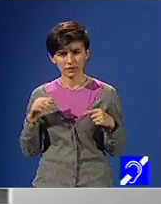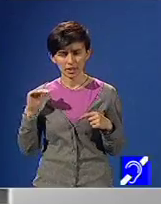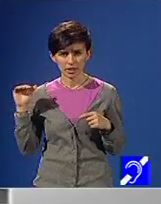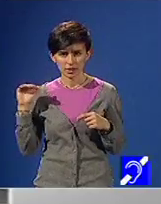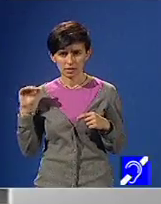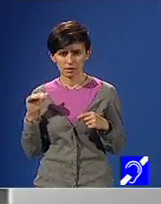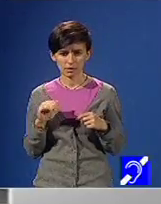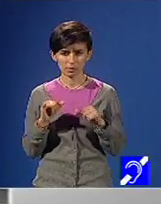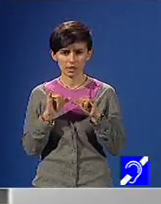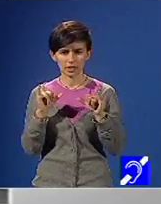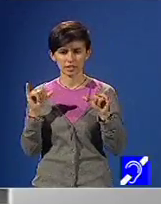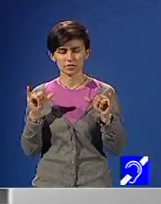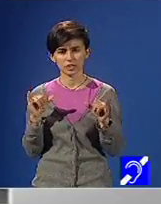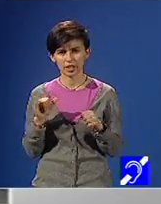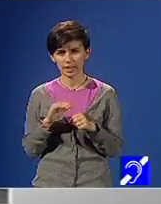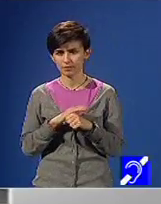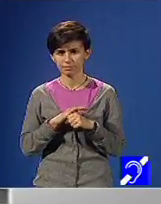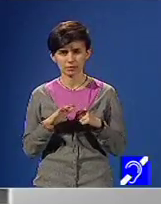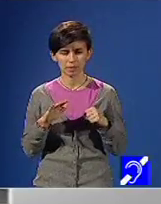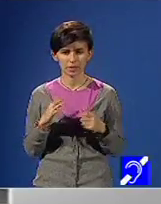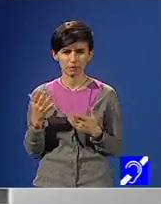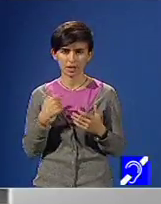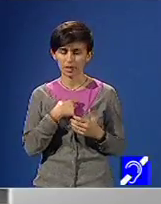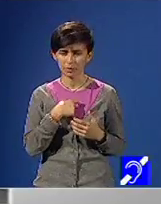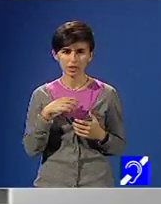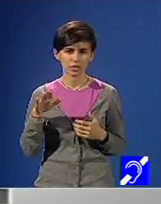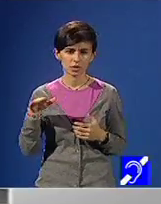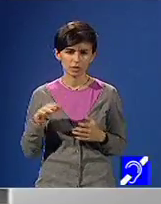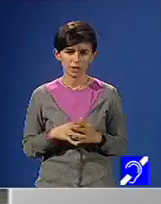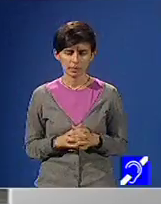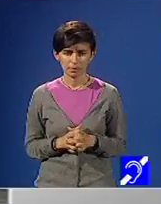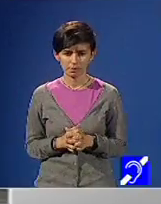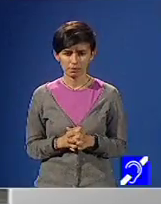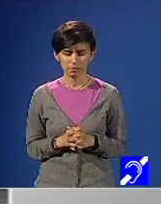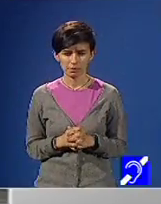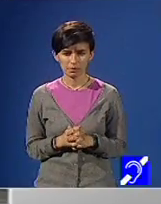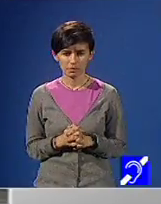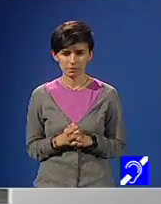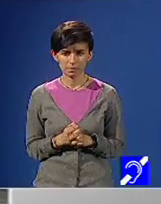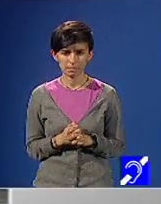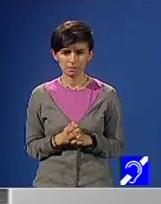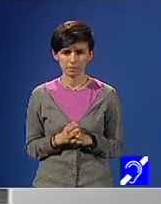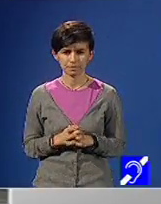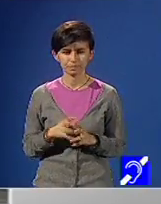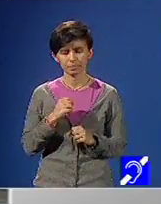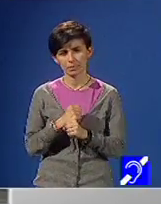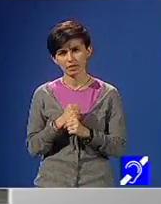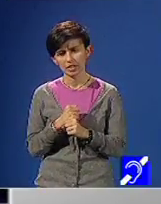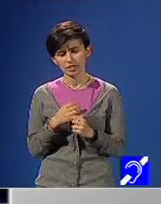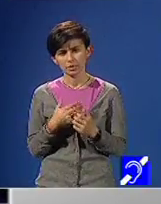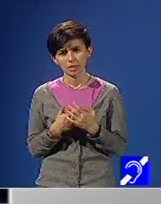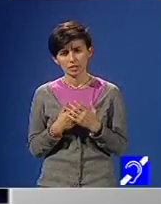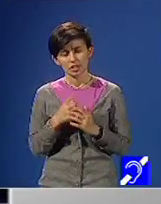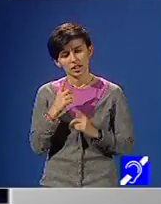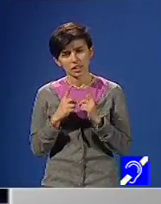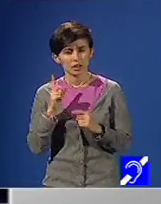de dezvoltare la care poate el să ajungă. Și să facem în așa fel încât, chiar dacă nu